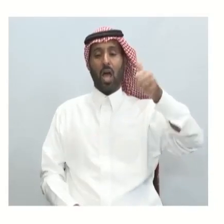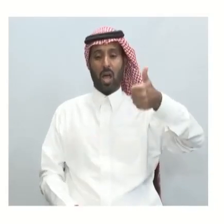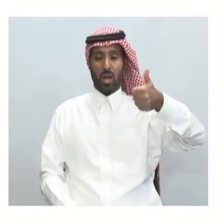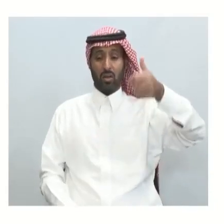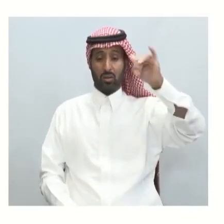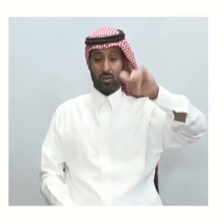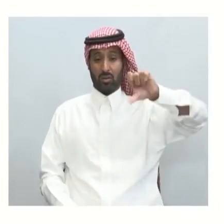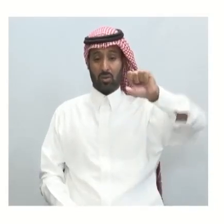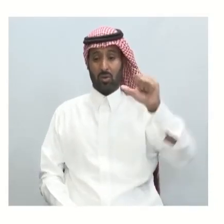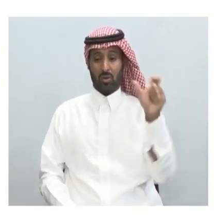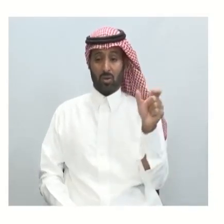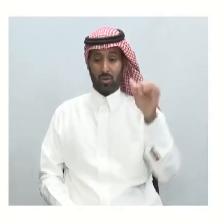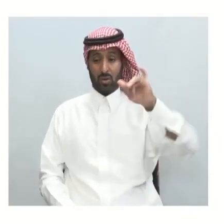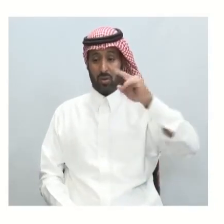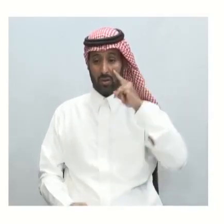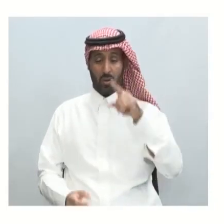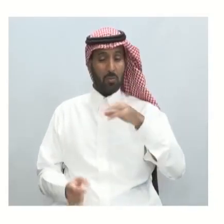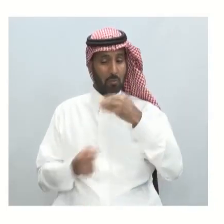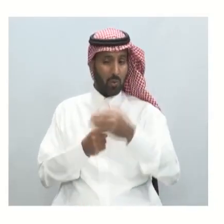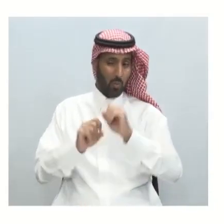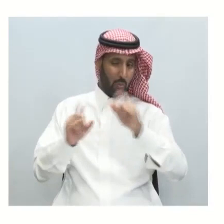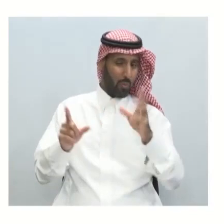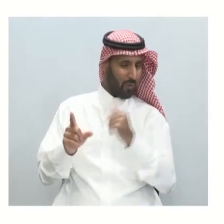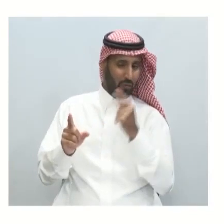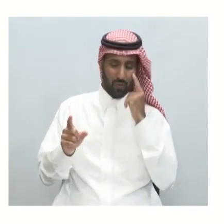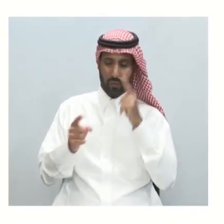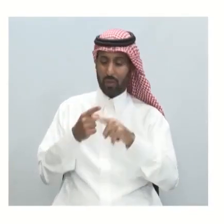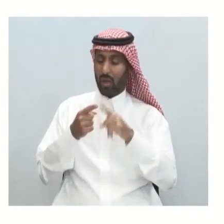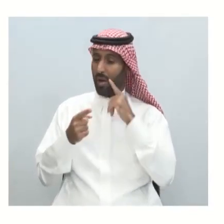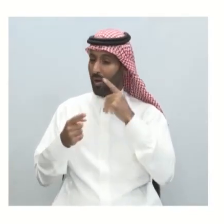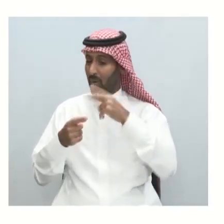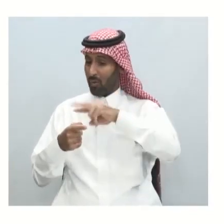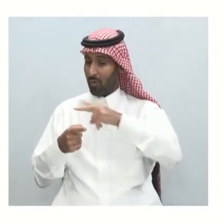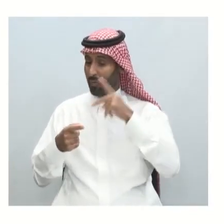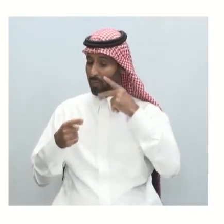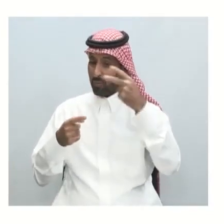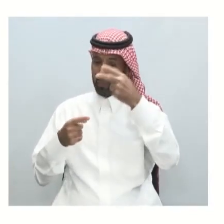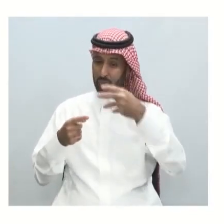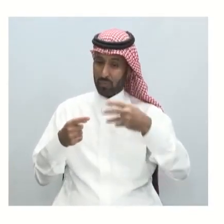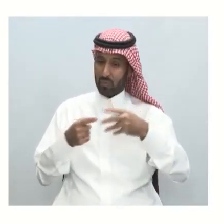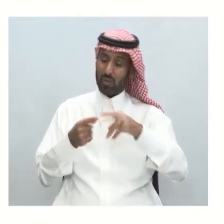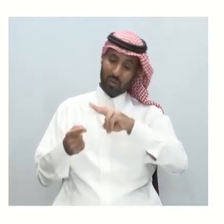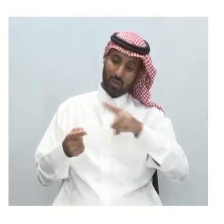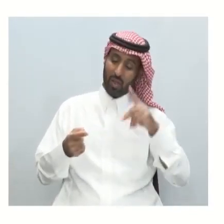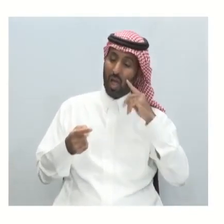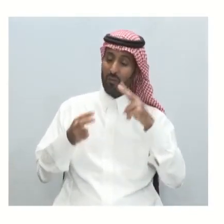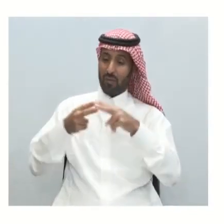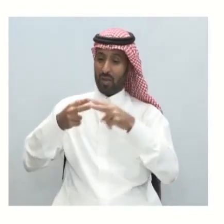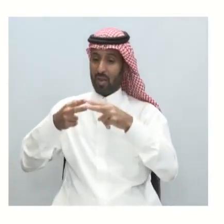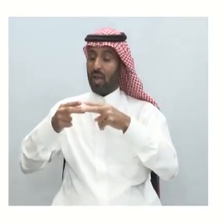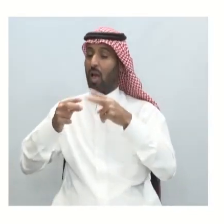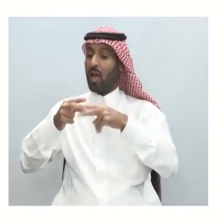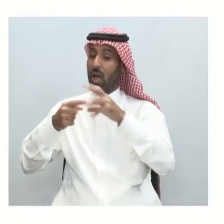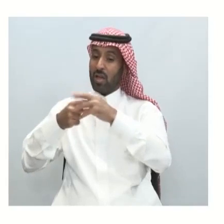تكون الرابطه غير واضحه ما اذا كانت ايونيه او تساهميه اذا كان الفرق في الكهروسالبيه